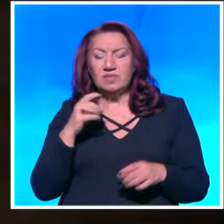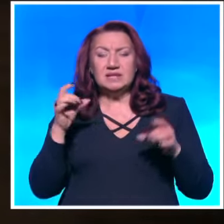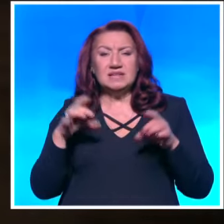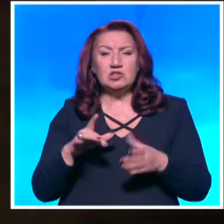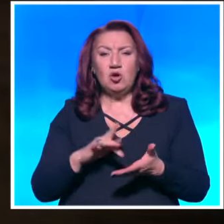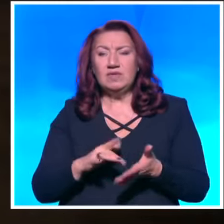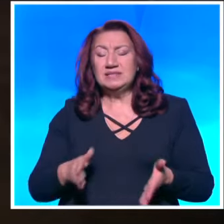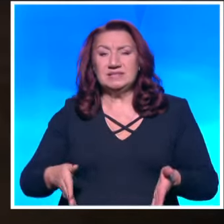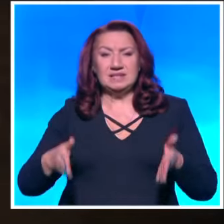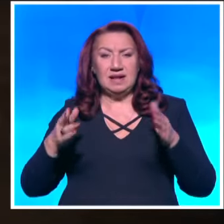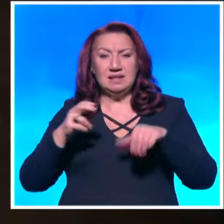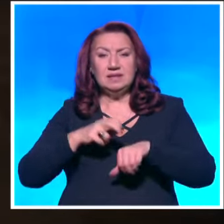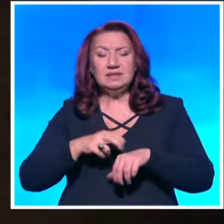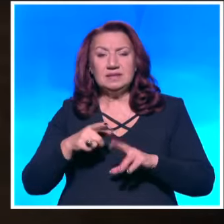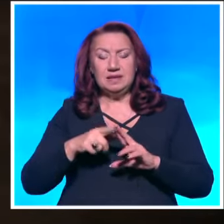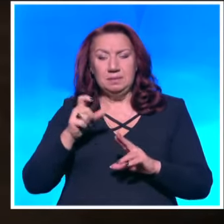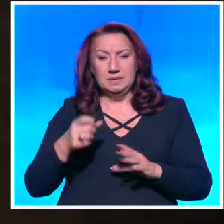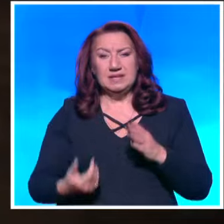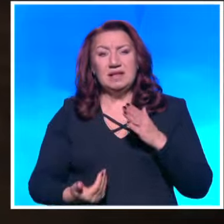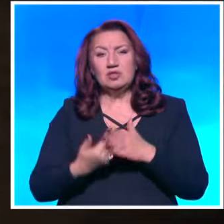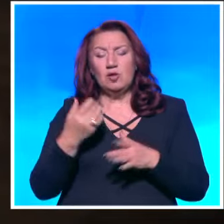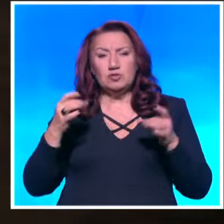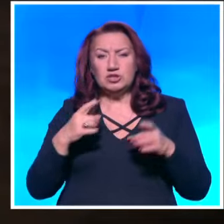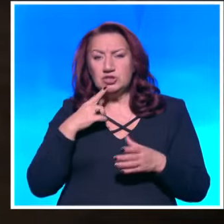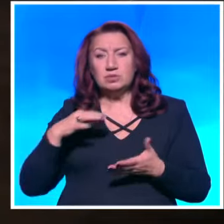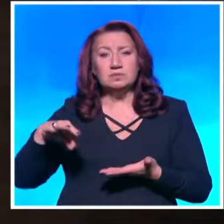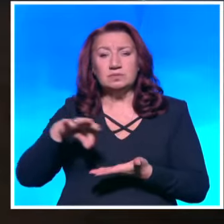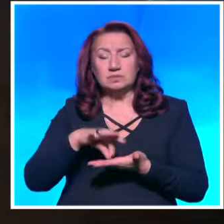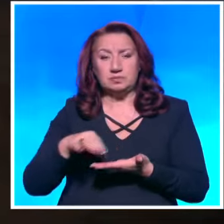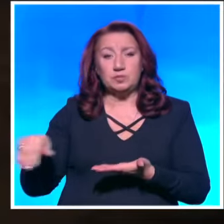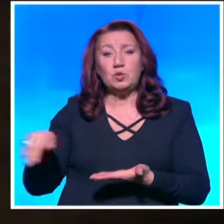дпс ново начало която се намира на улица врабча 23